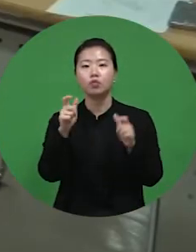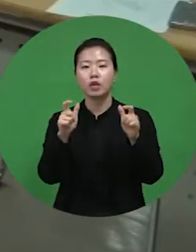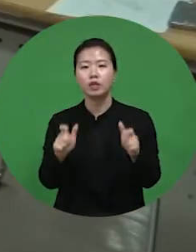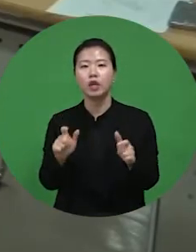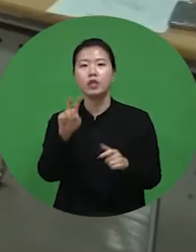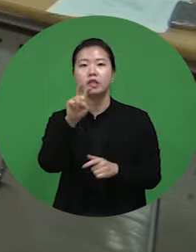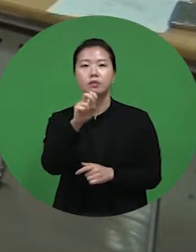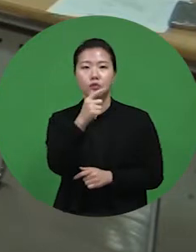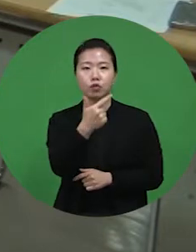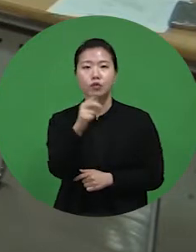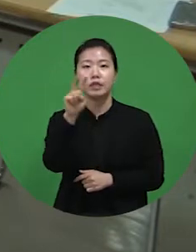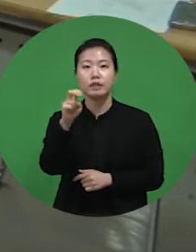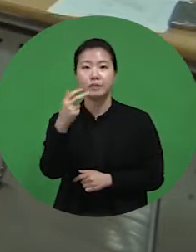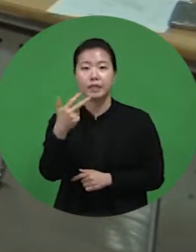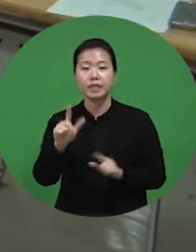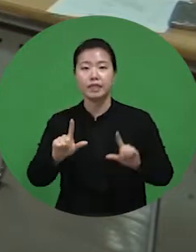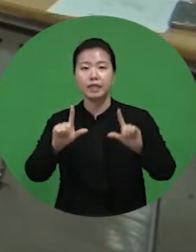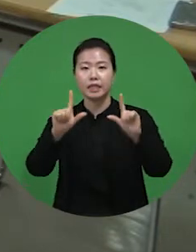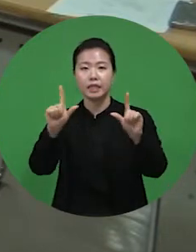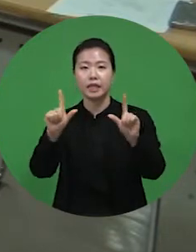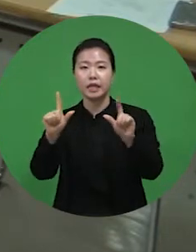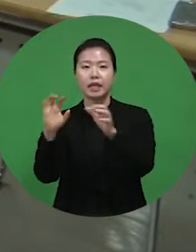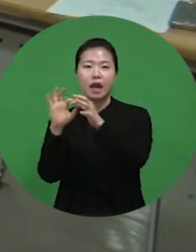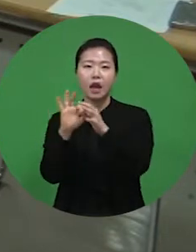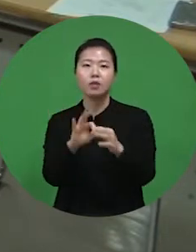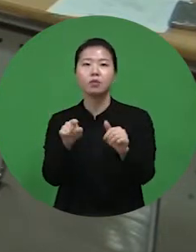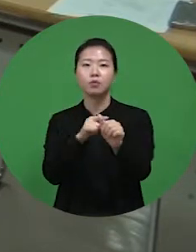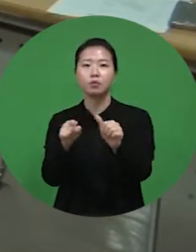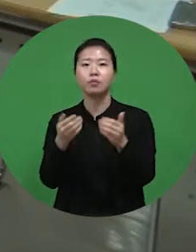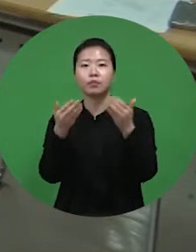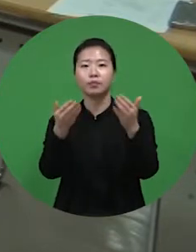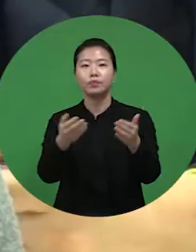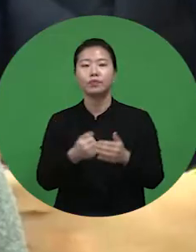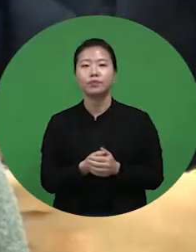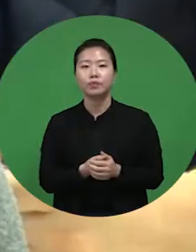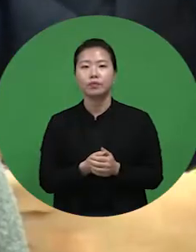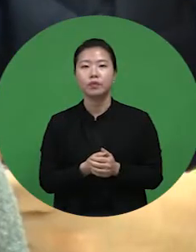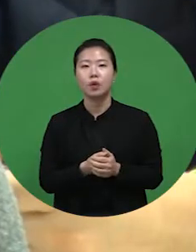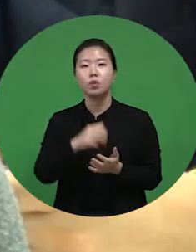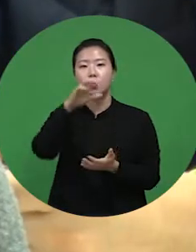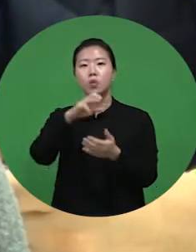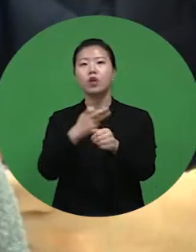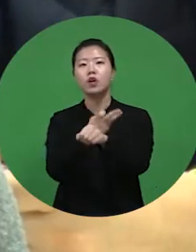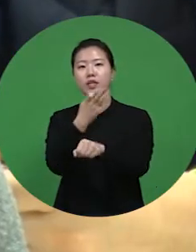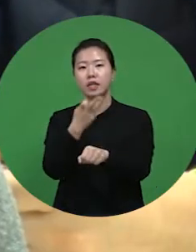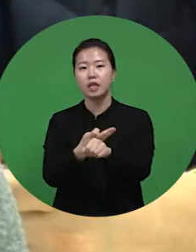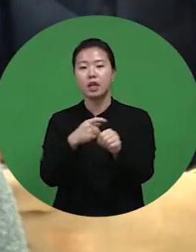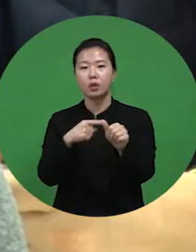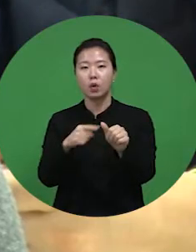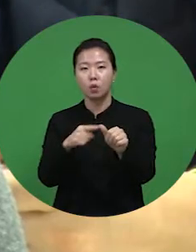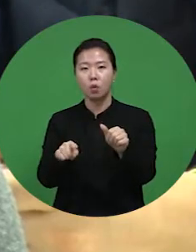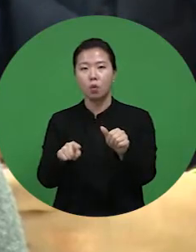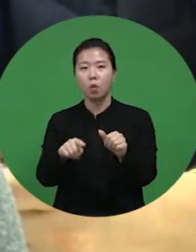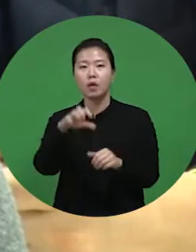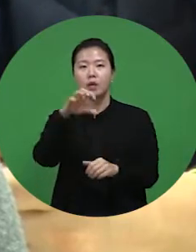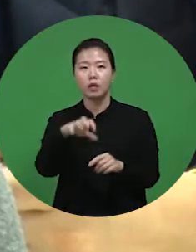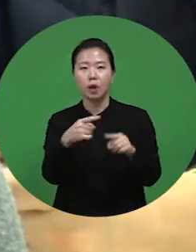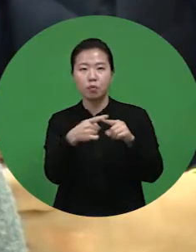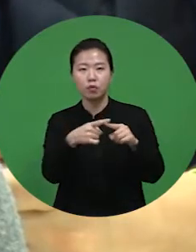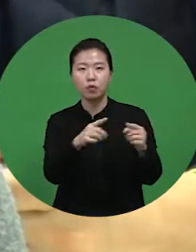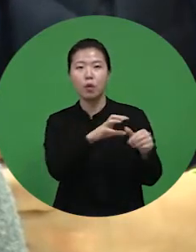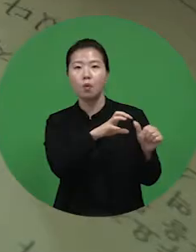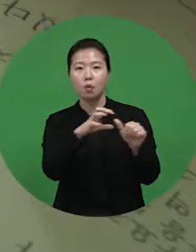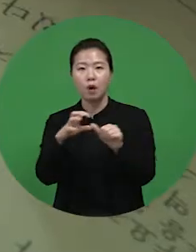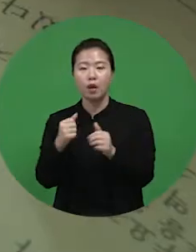구로구에서는 26일에 이어 27일에도 아카데미 교육을 이어갔는데요. 총 13시간의 교육으로 상권 입지 분석